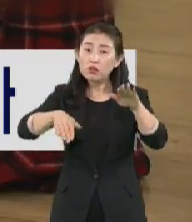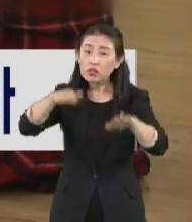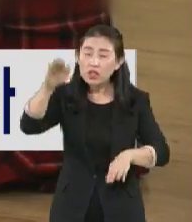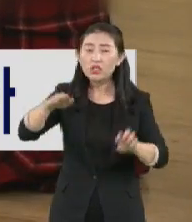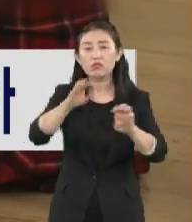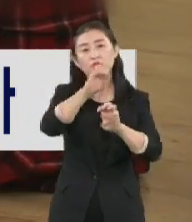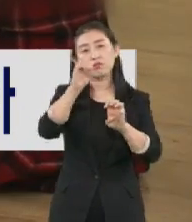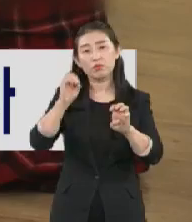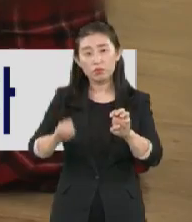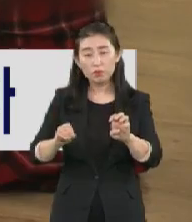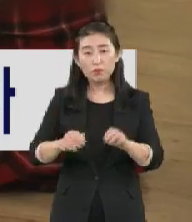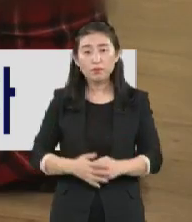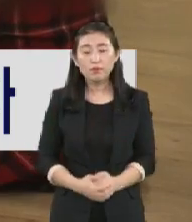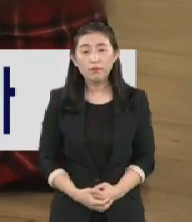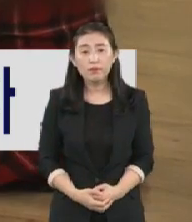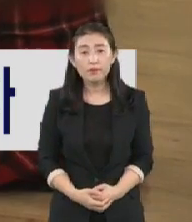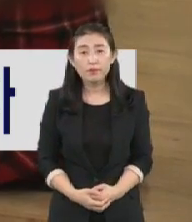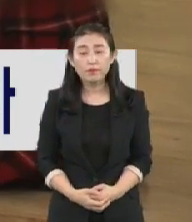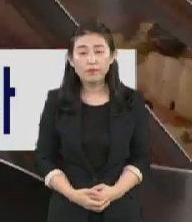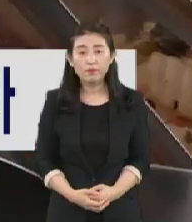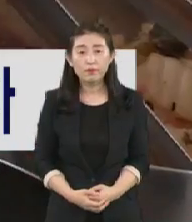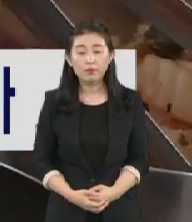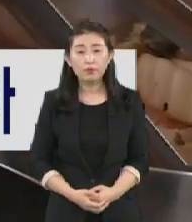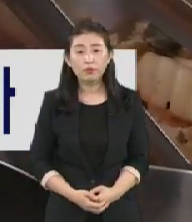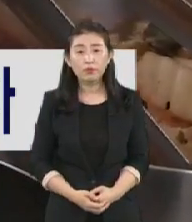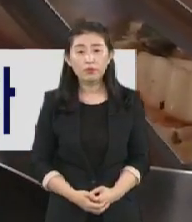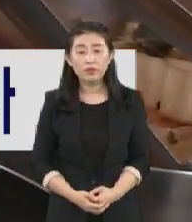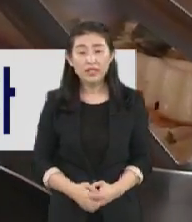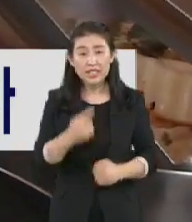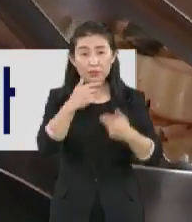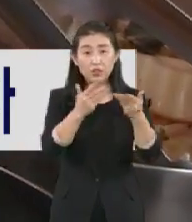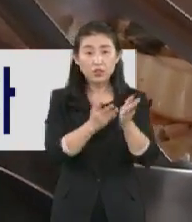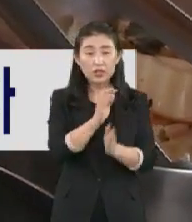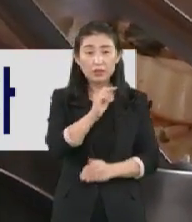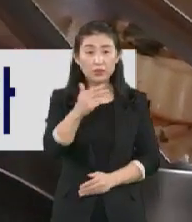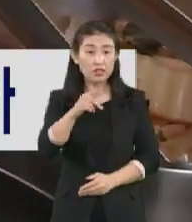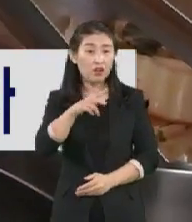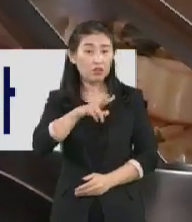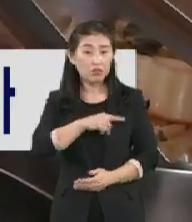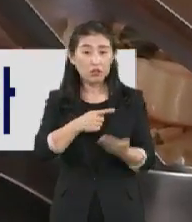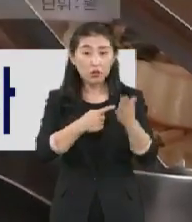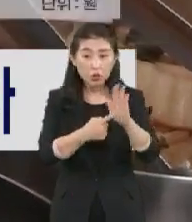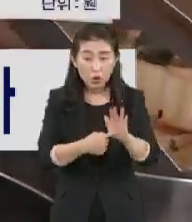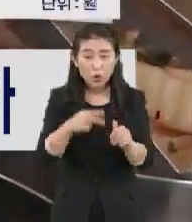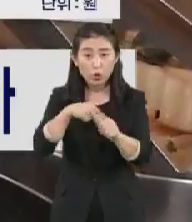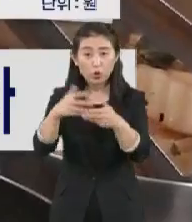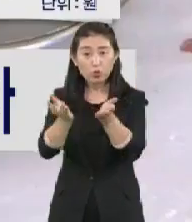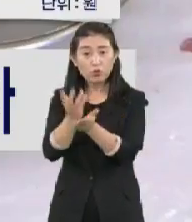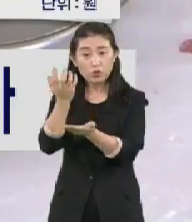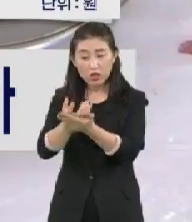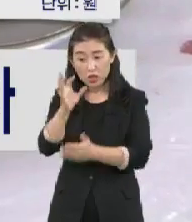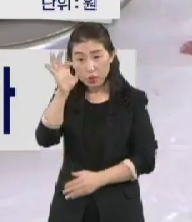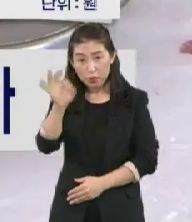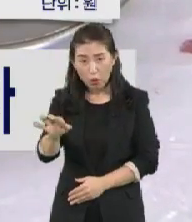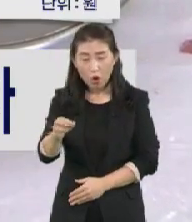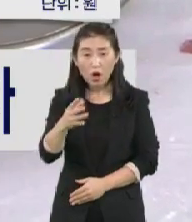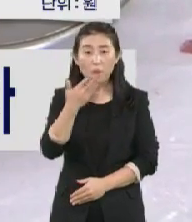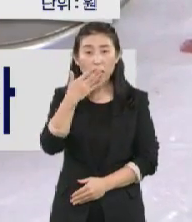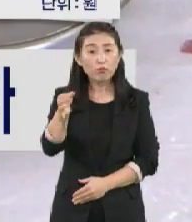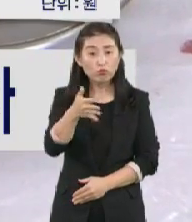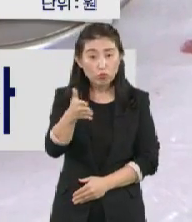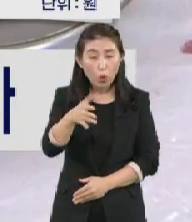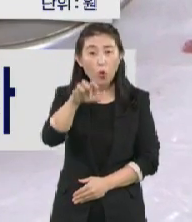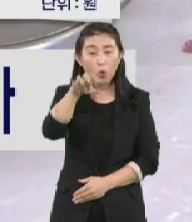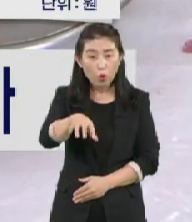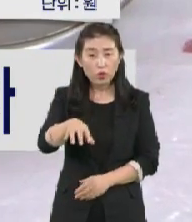30% 가량 차이나는 걸로 나타났습니다 민주당 안민석 의원 이 공개한 교육부 자료에 따르면 무상급식을